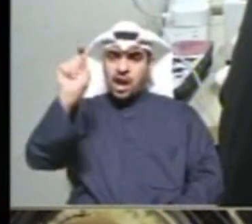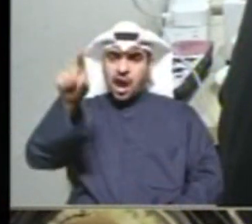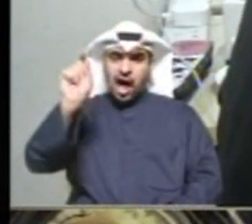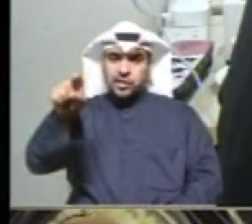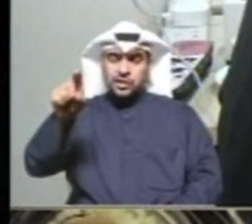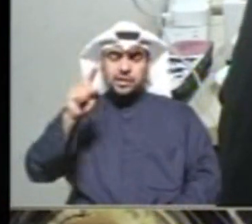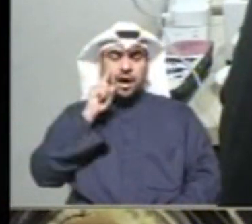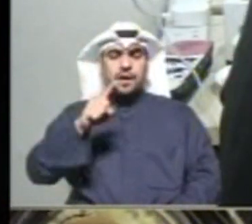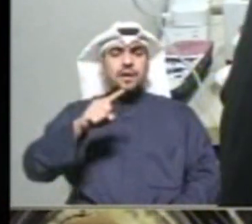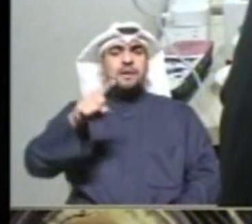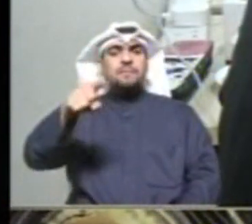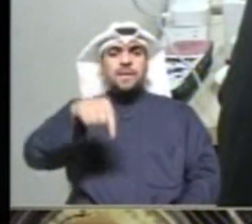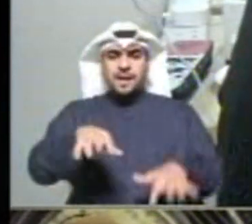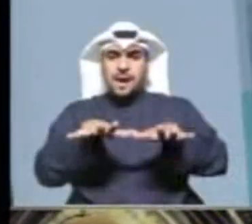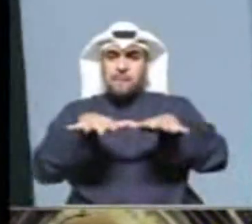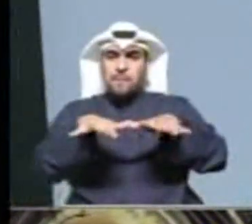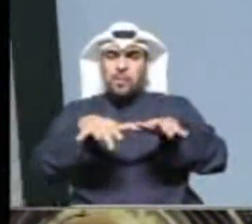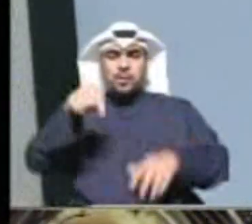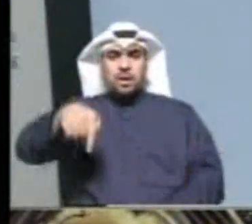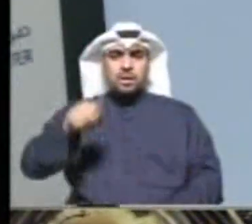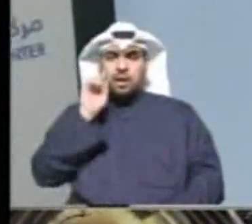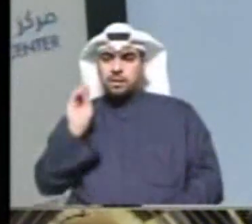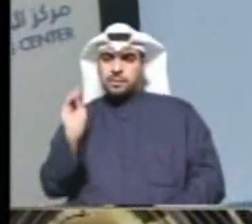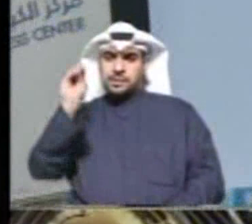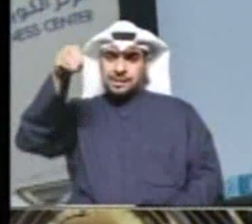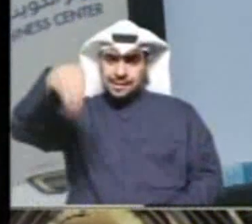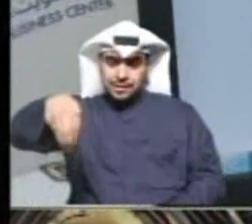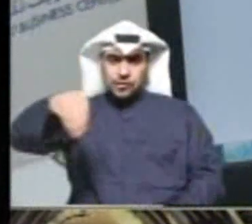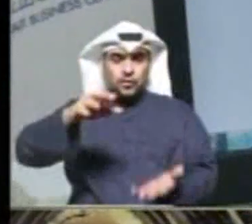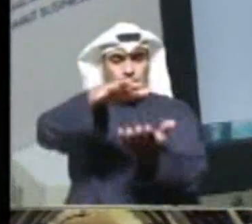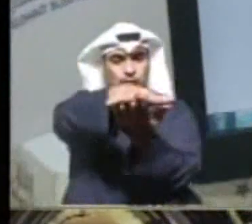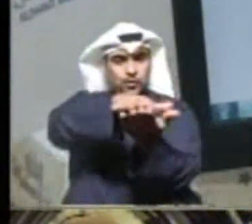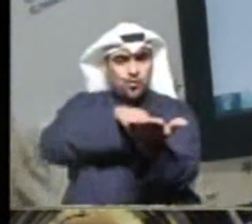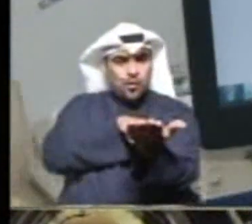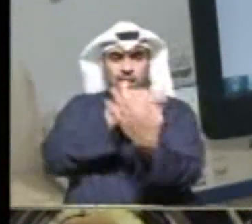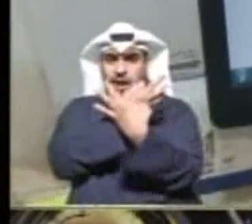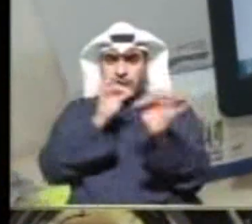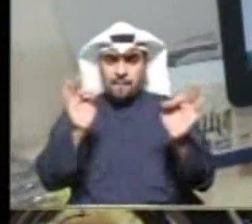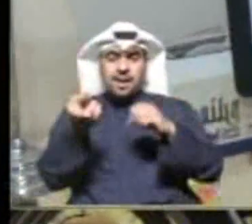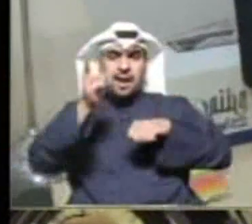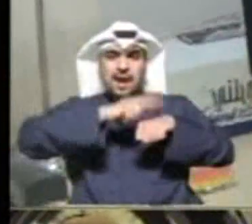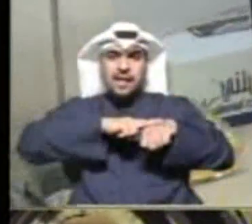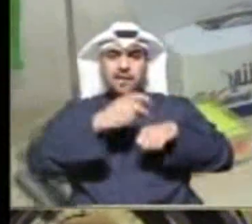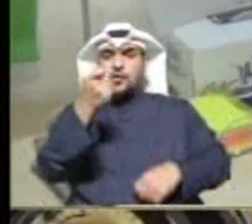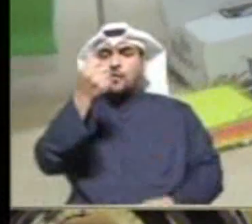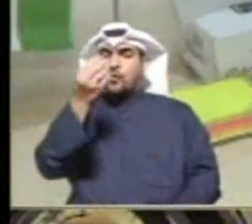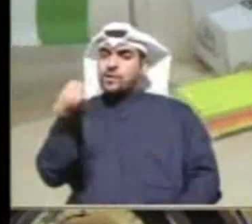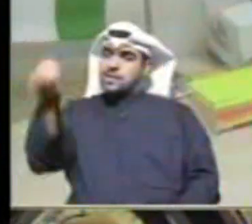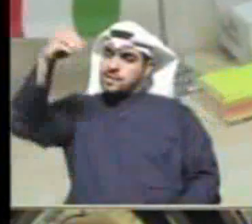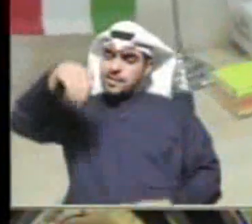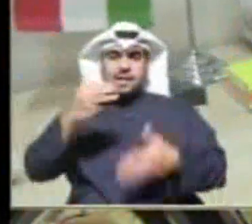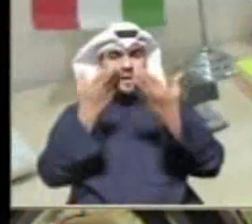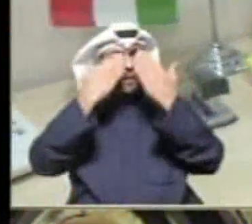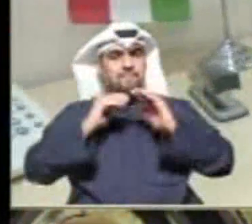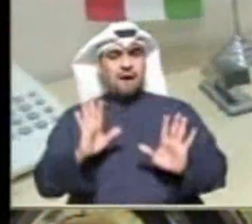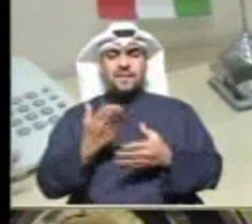ضمن متطلبات بلدية الكويت، كما أنه لن يتم فرض أي رسوم إضافية على اللائحة المطبقة حاليا دعما لأصحاب